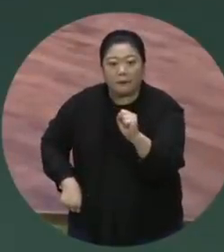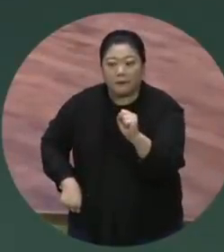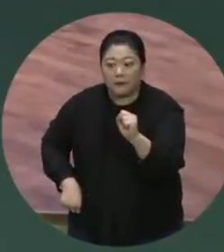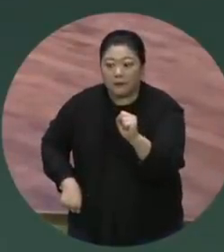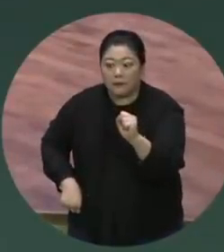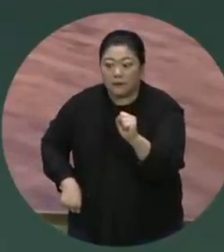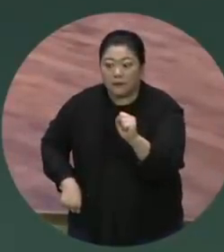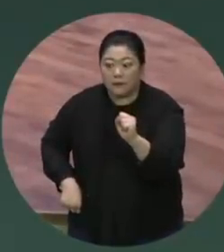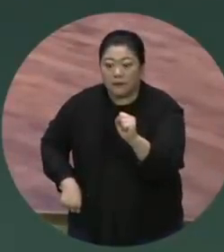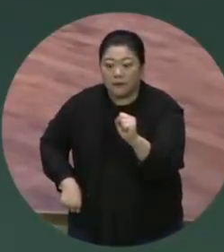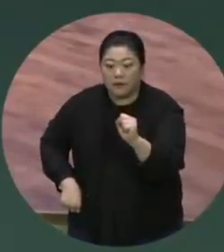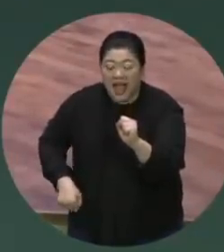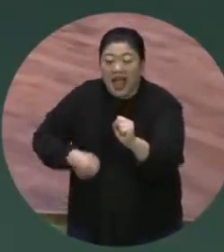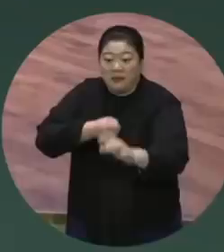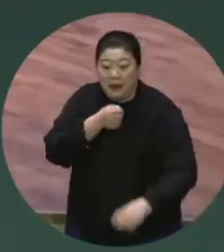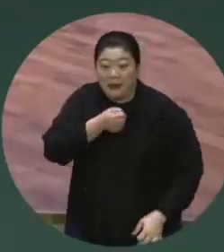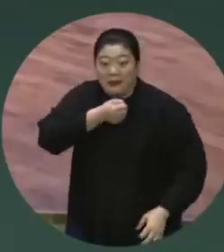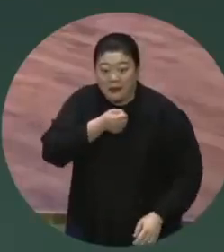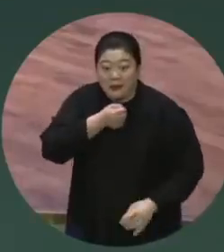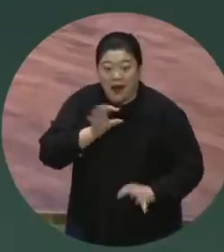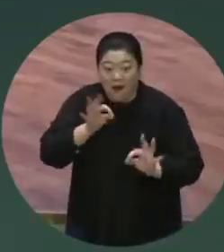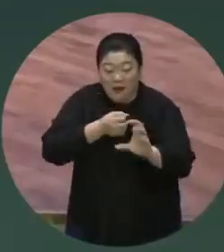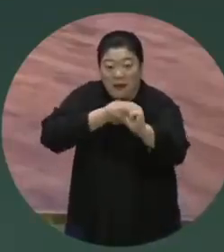그런데 같이 하니까 막 버벅대네요.